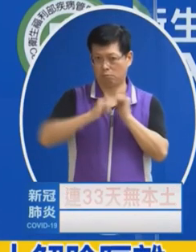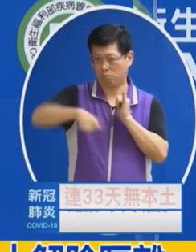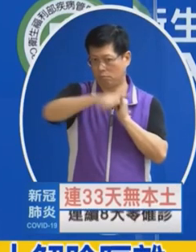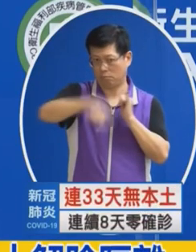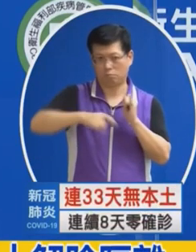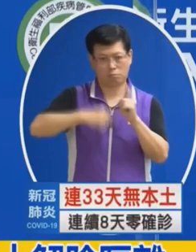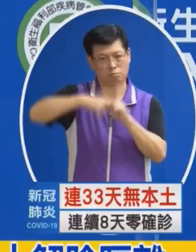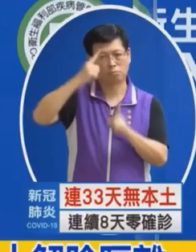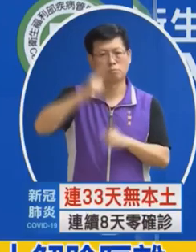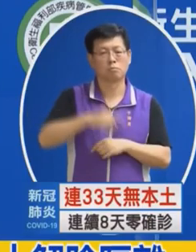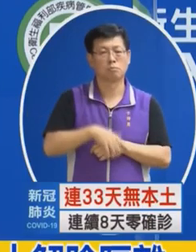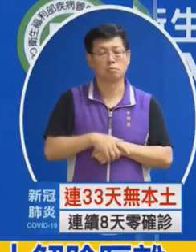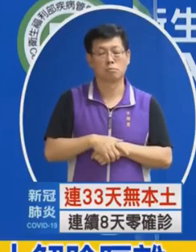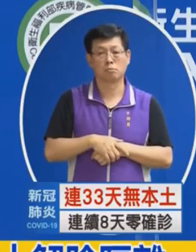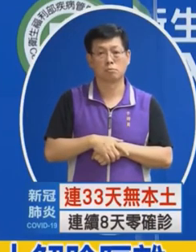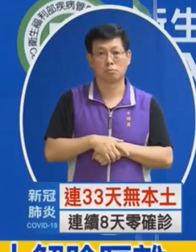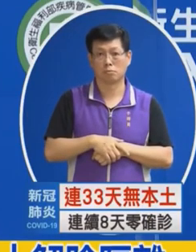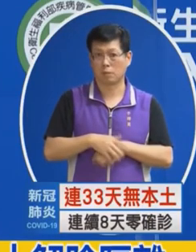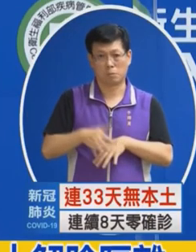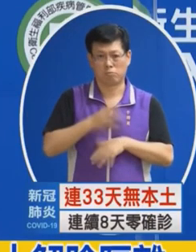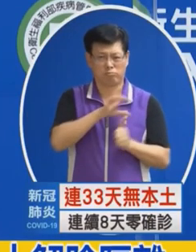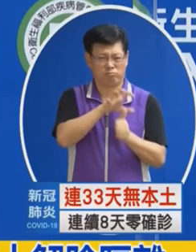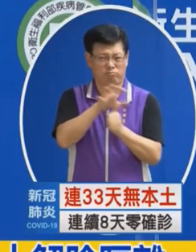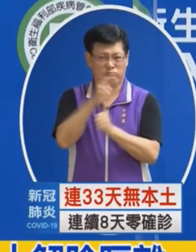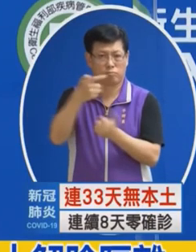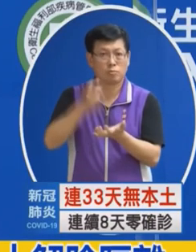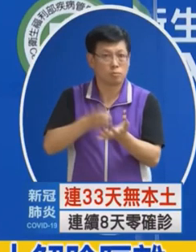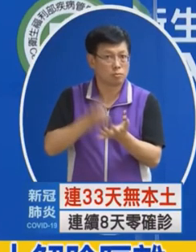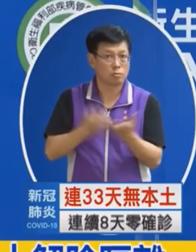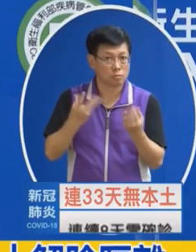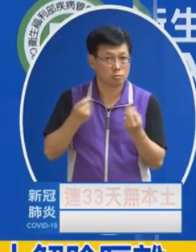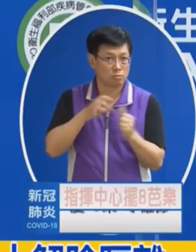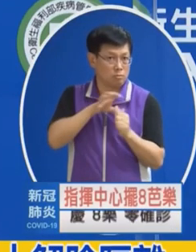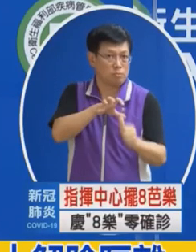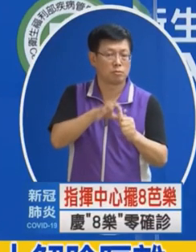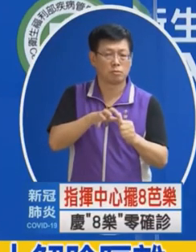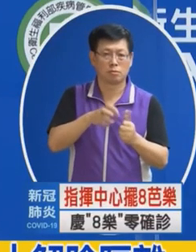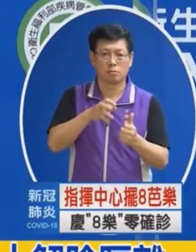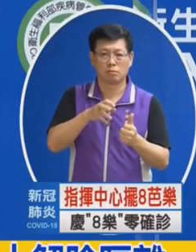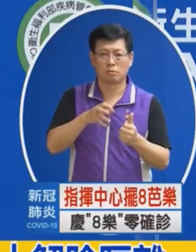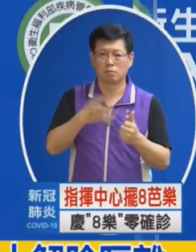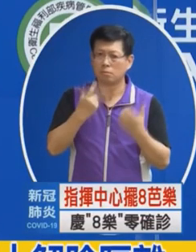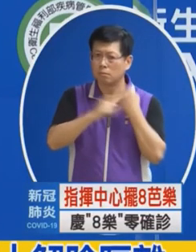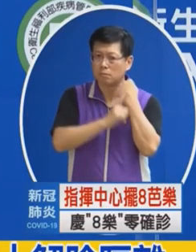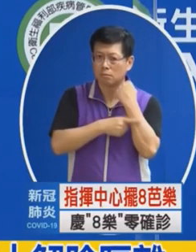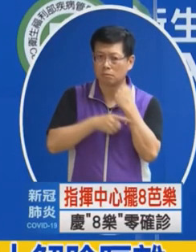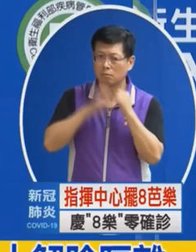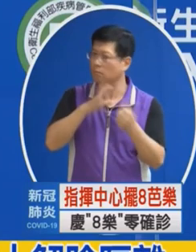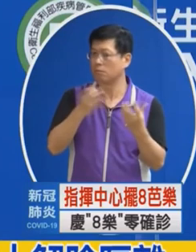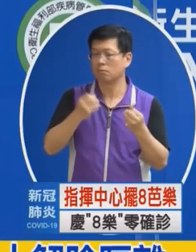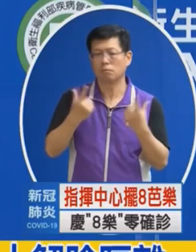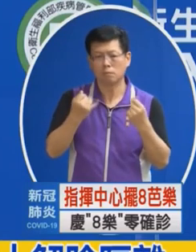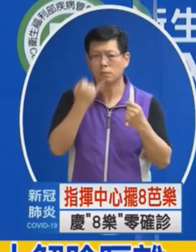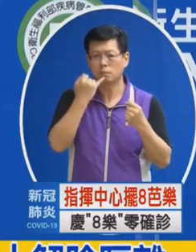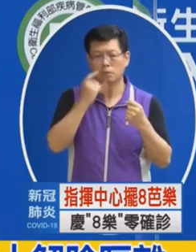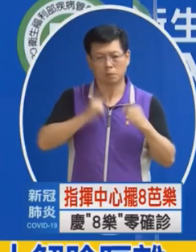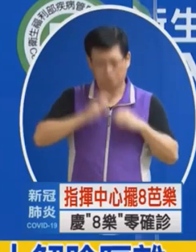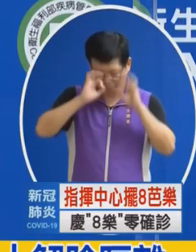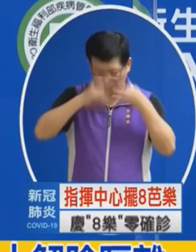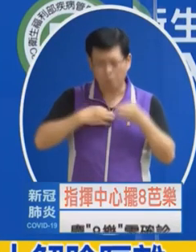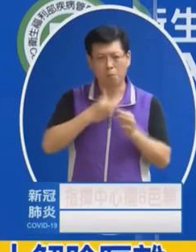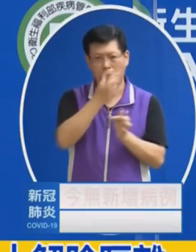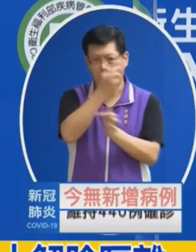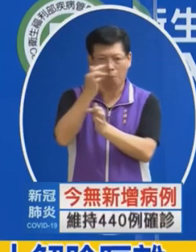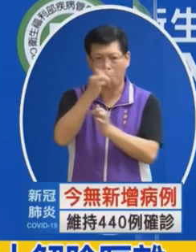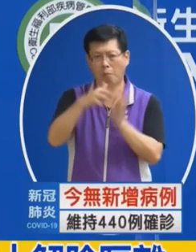准在没有非常强制非常暴力式的这样的一个法规就能够达到很